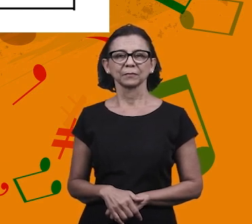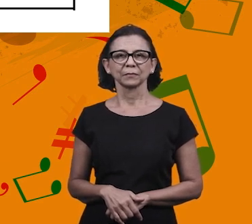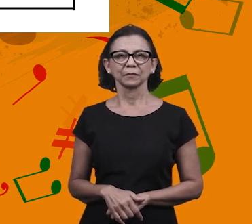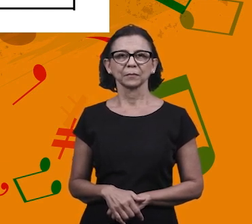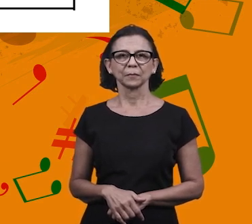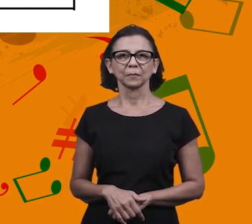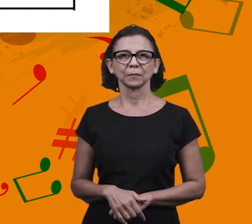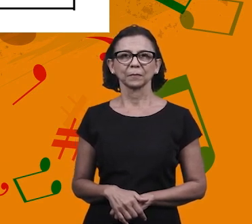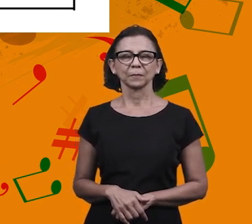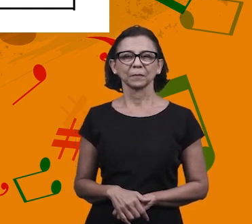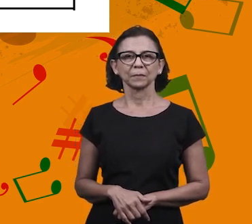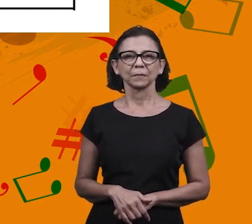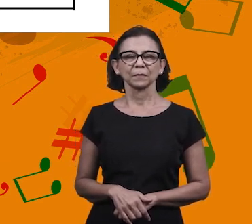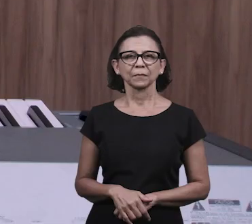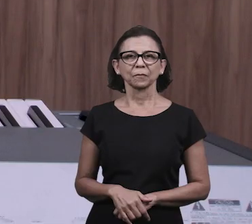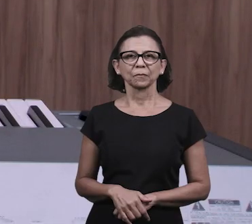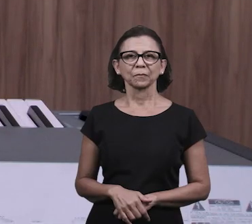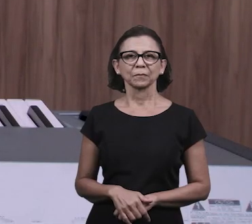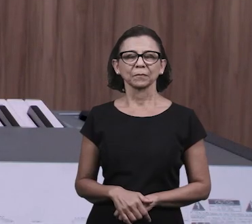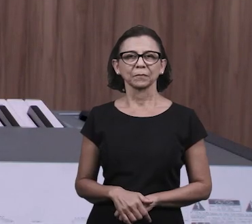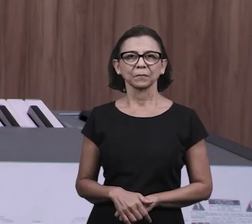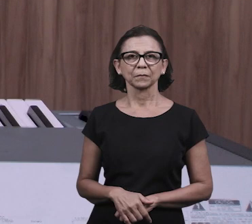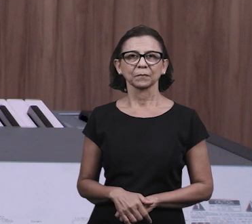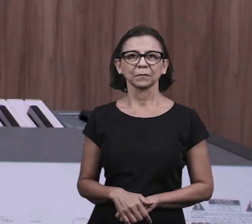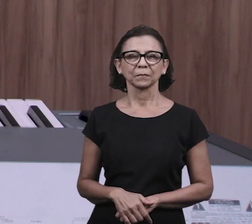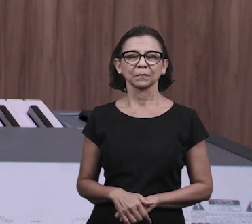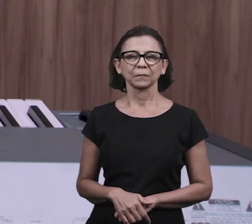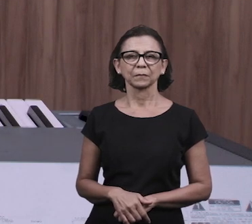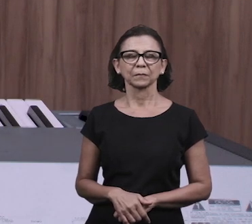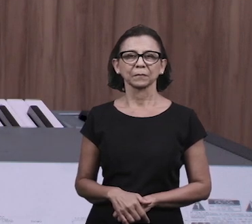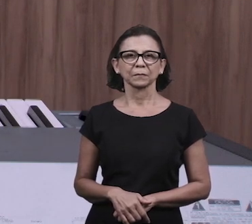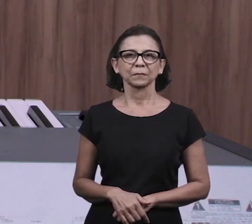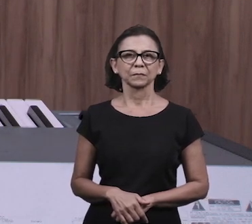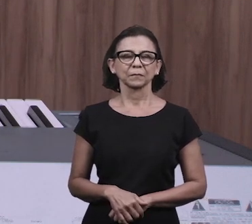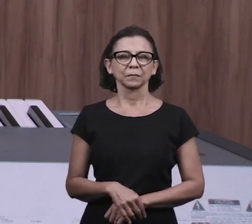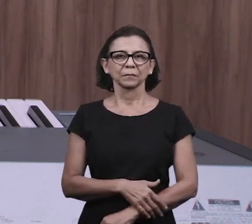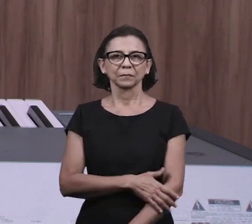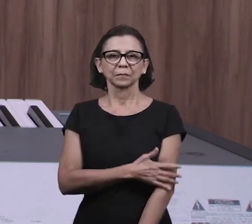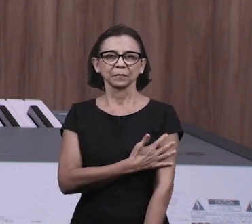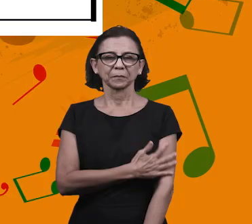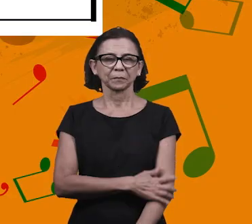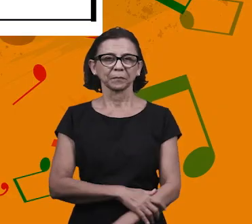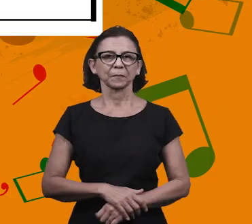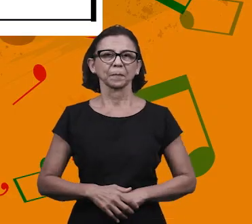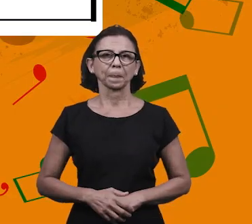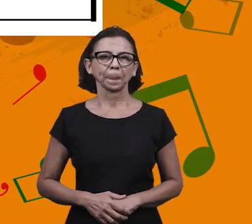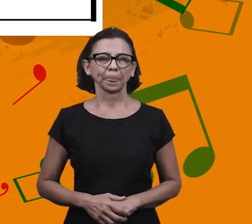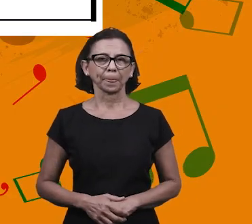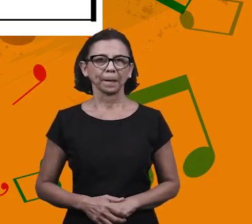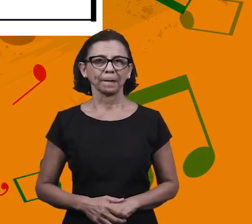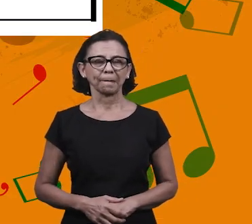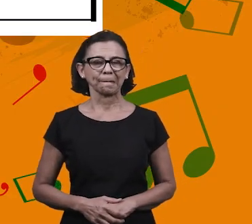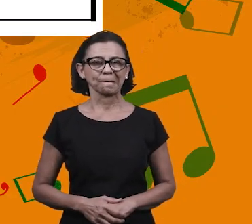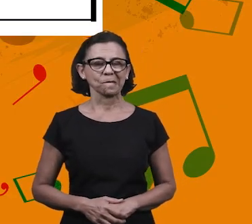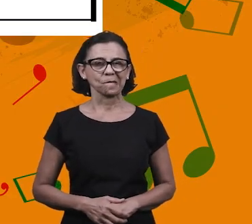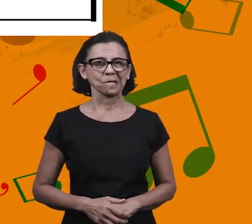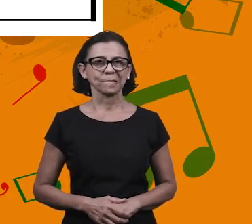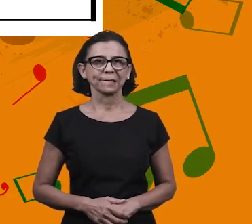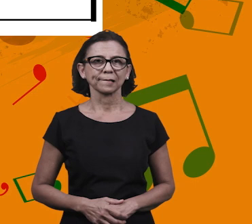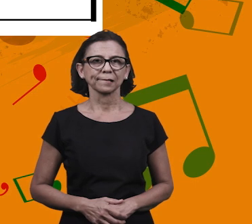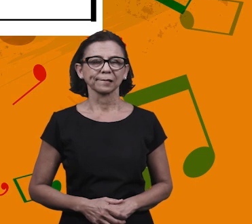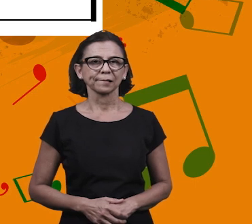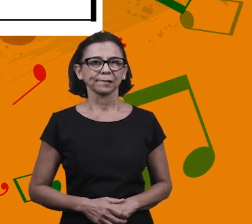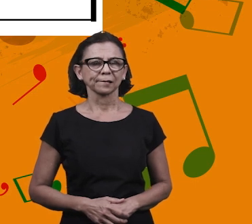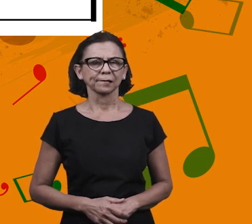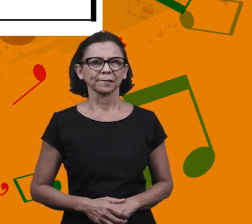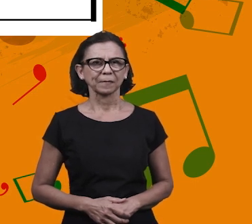fá, mi. La prochaine phrase. Le doigt 2 ici au ré. Mi,